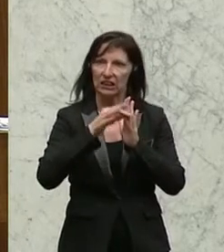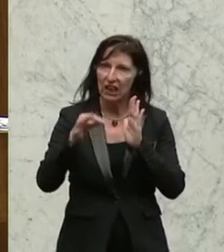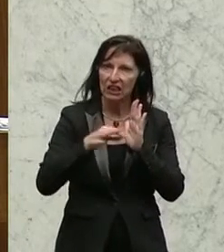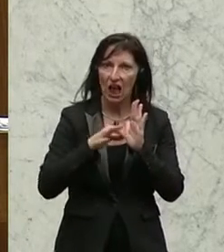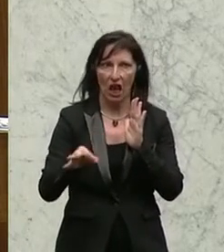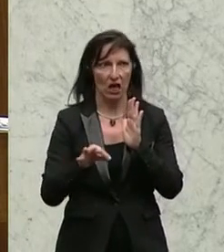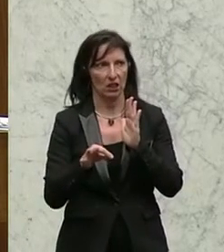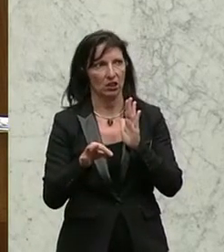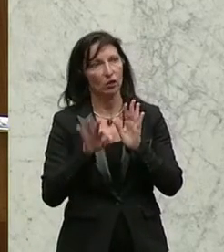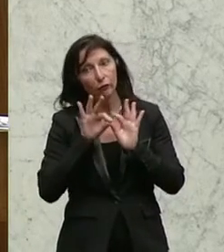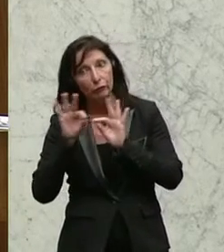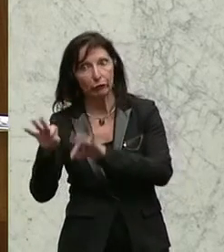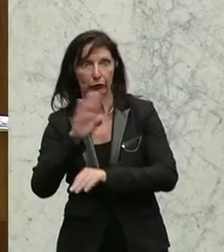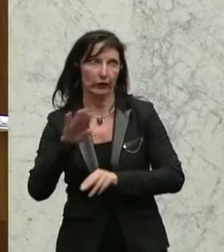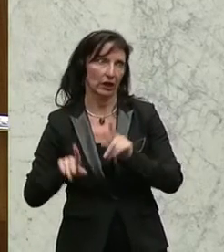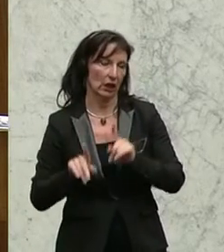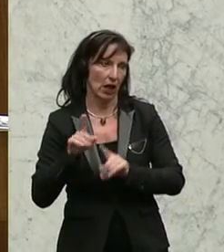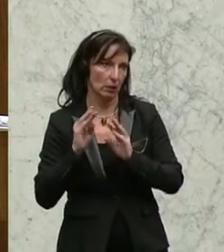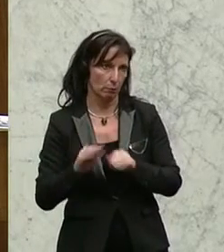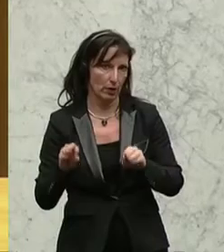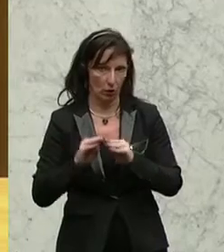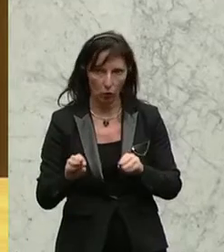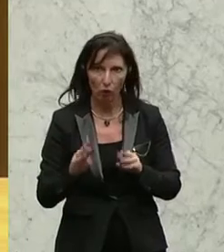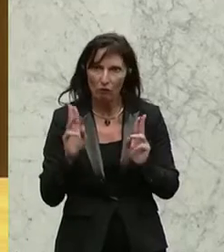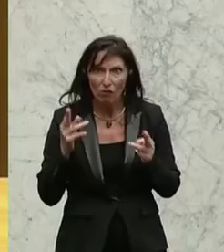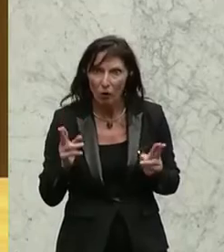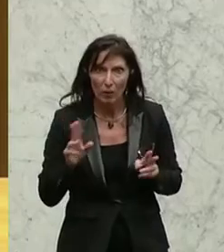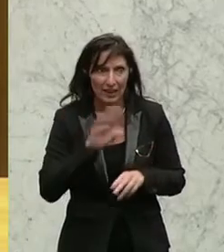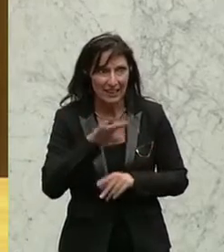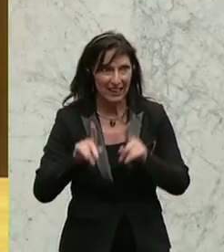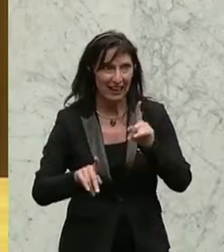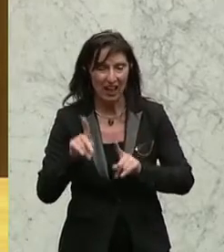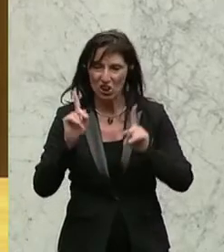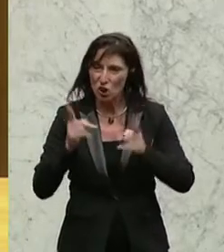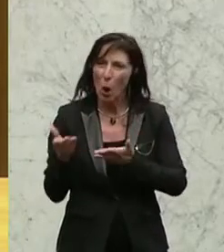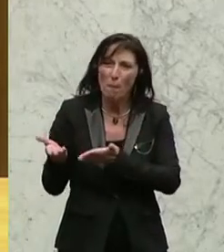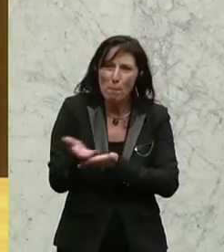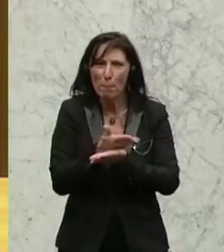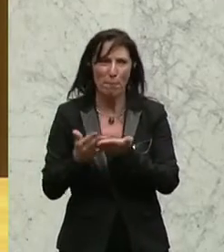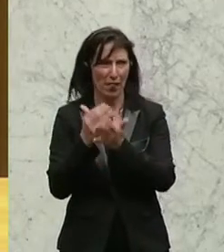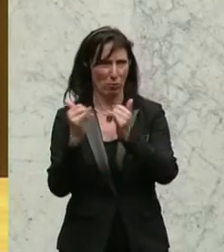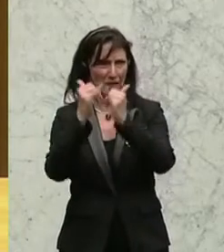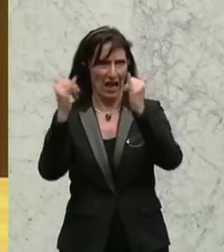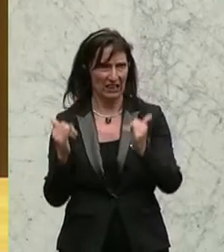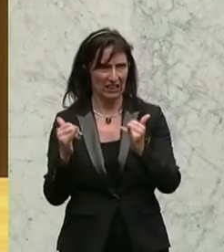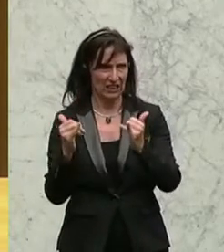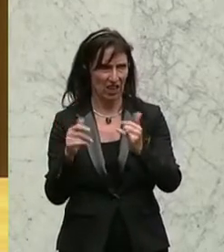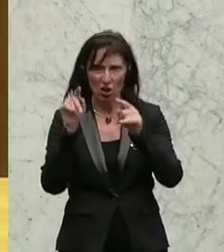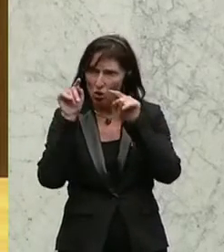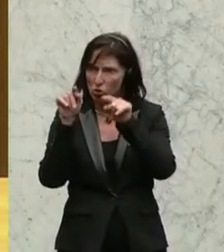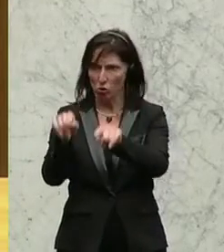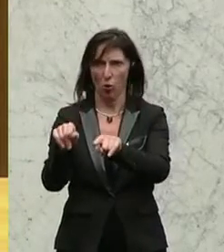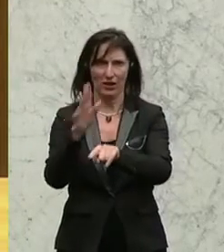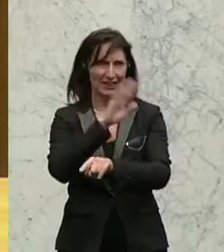wird, auch im Hinblick darauf, dass sie eine Bildungseinrichtung sein soll, wo unsere Kinder